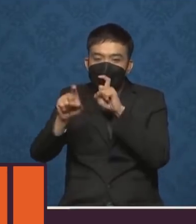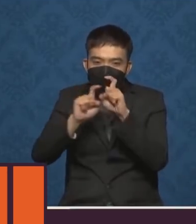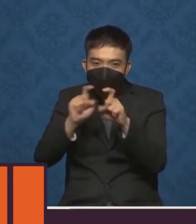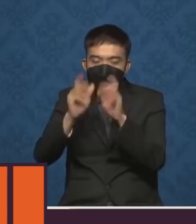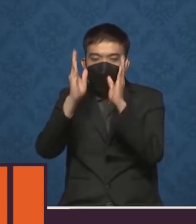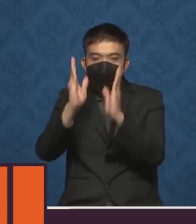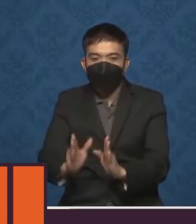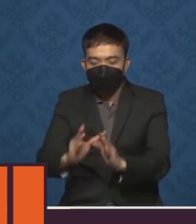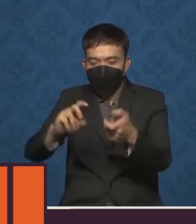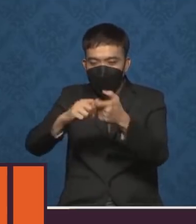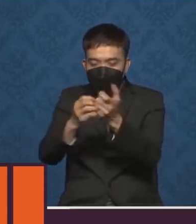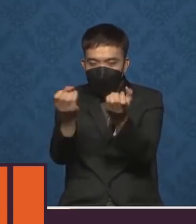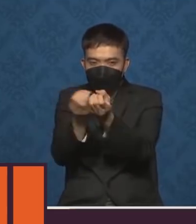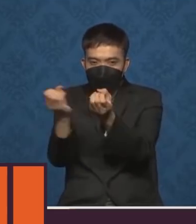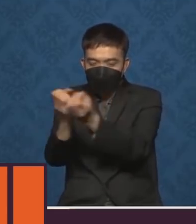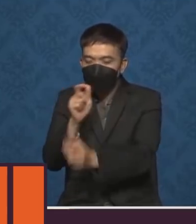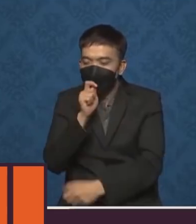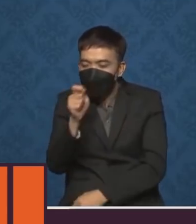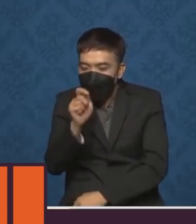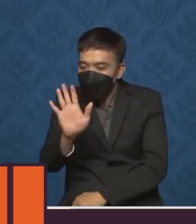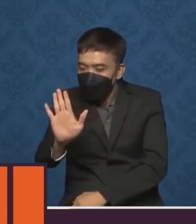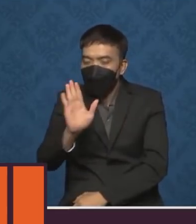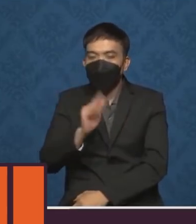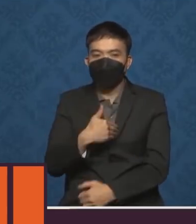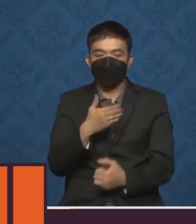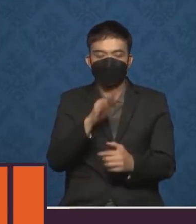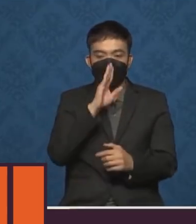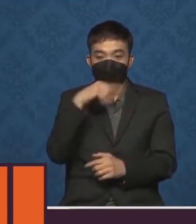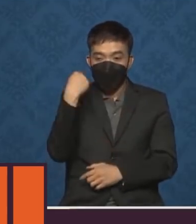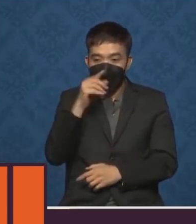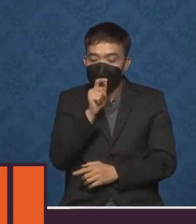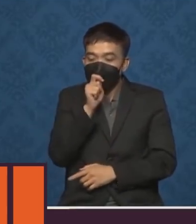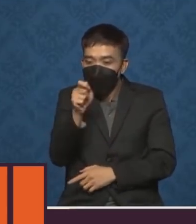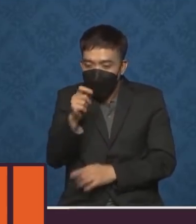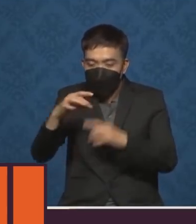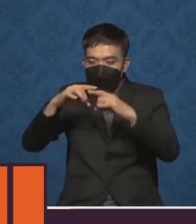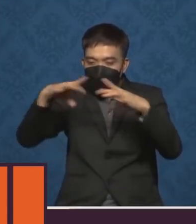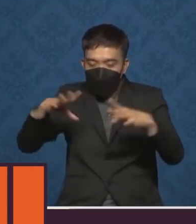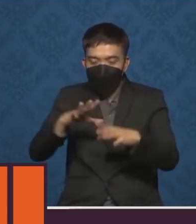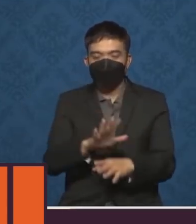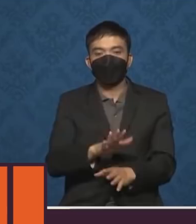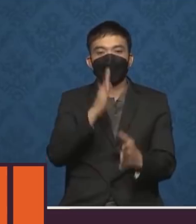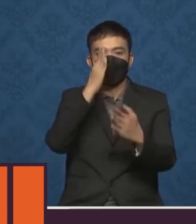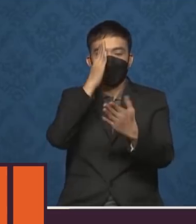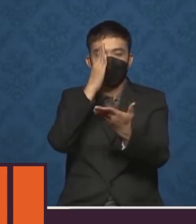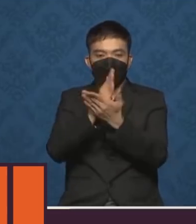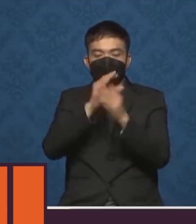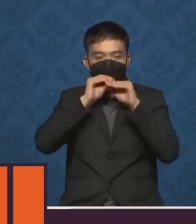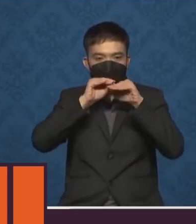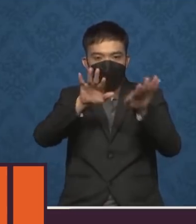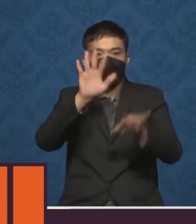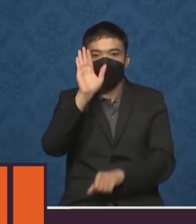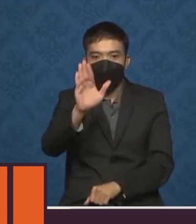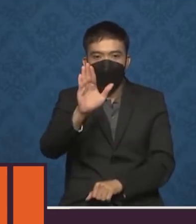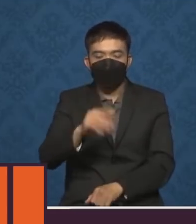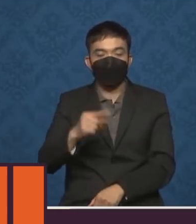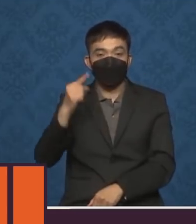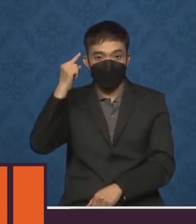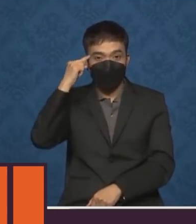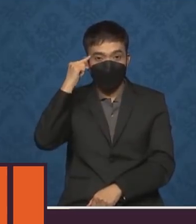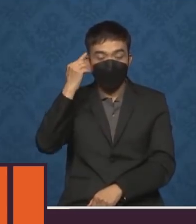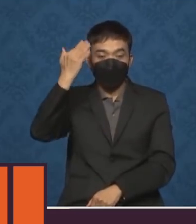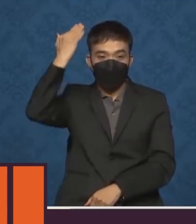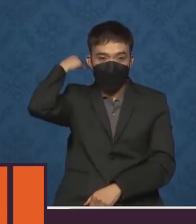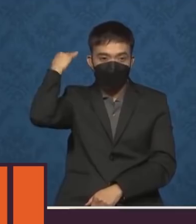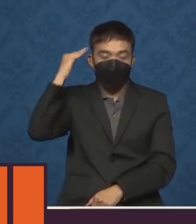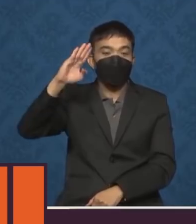ไม่อย่างนั้นก็จะถูกระงับการเผยแพร่ท่านประธานทราบไหมครับว่าอาทิตย์ที่ผ่านมาเนี่ยพลโทพีรพงษ์มานกิ